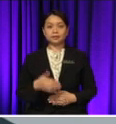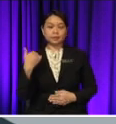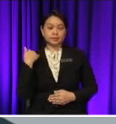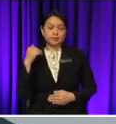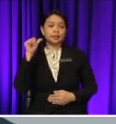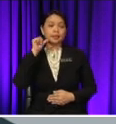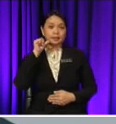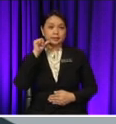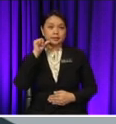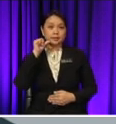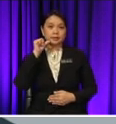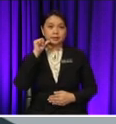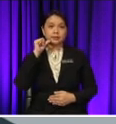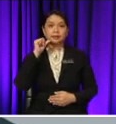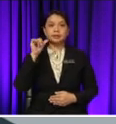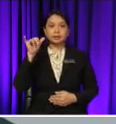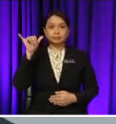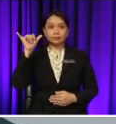di Yayang